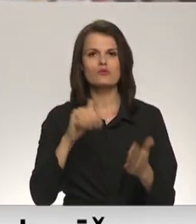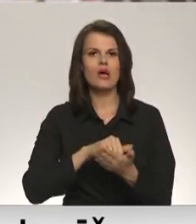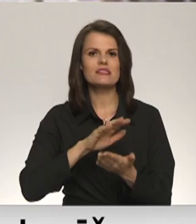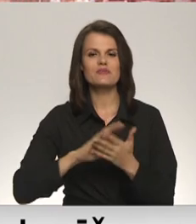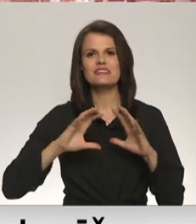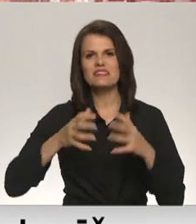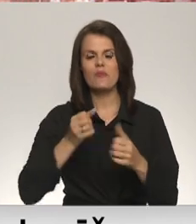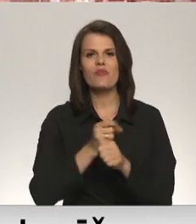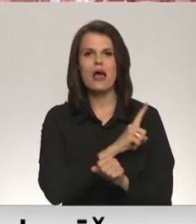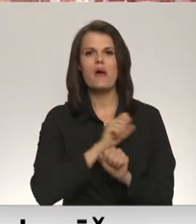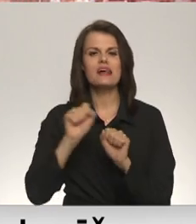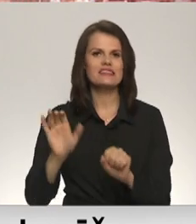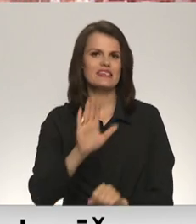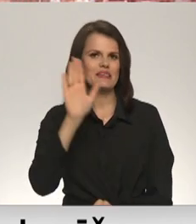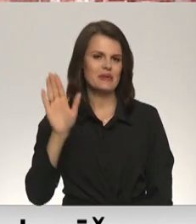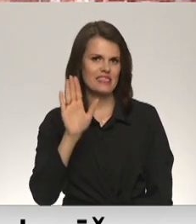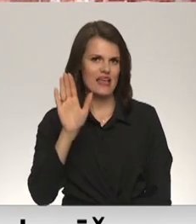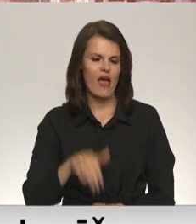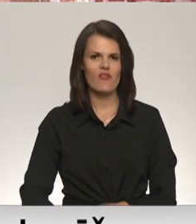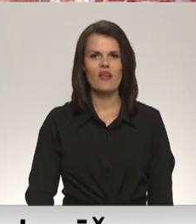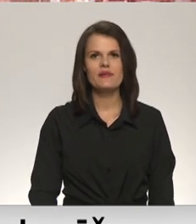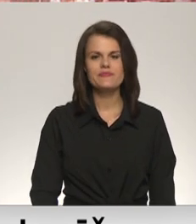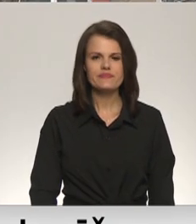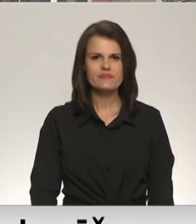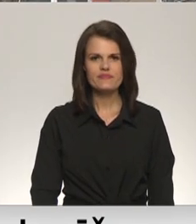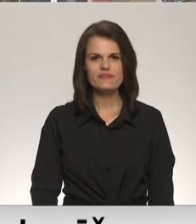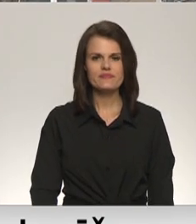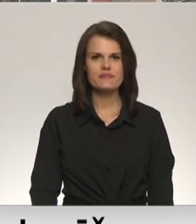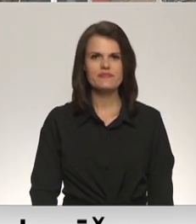starptautiskā darba aizsardzības diena. Dāvids Frēdenfelds, Olafs Peršovics, Latvijas televīzija.